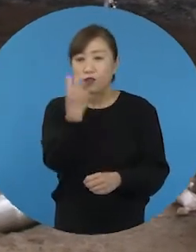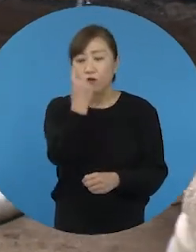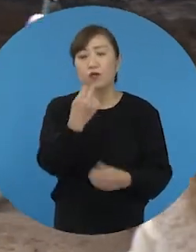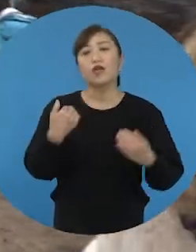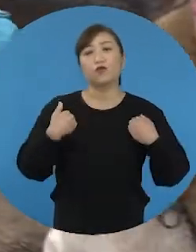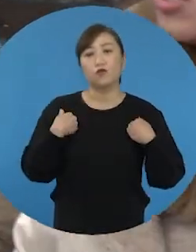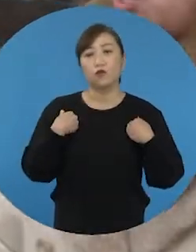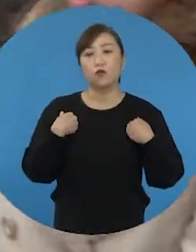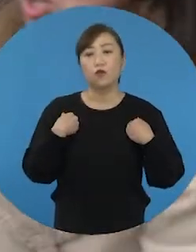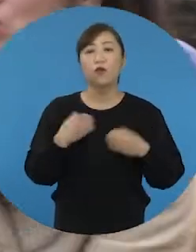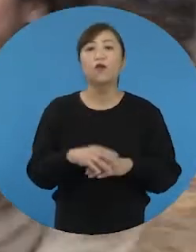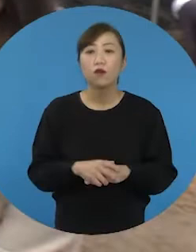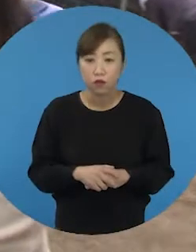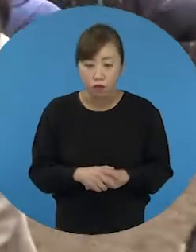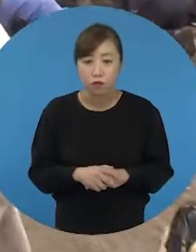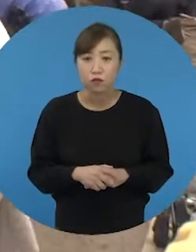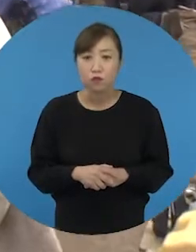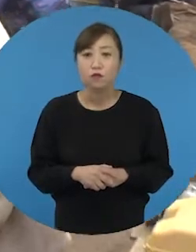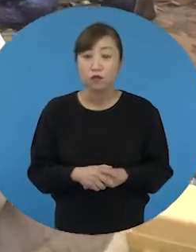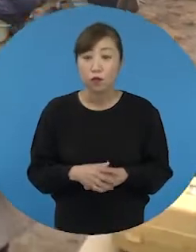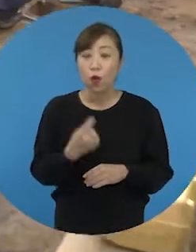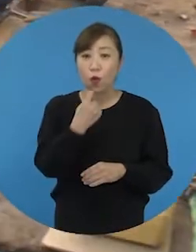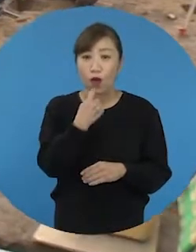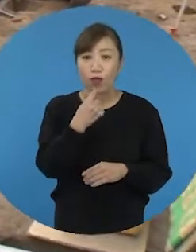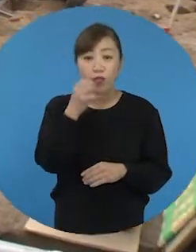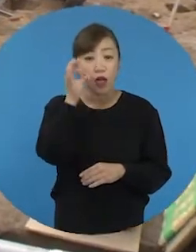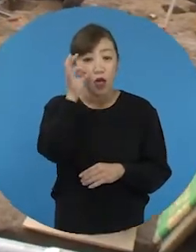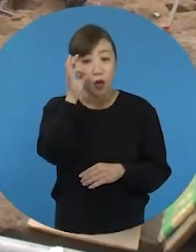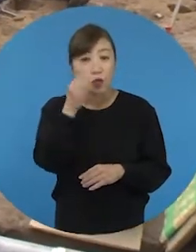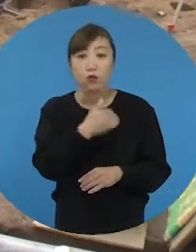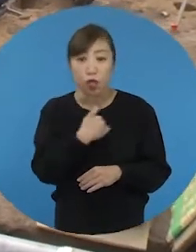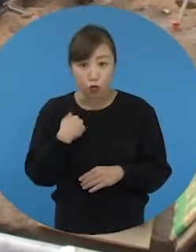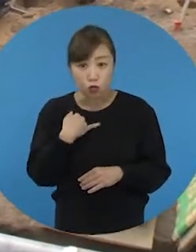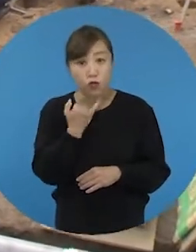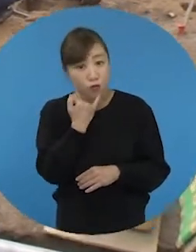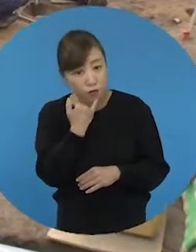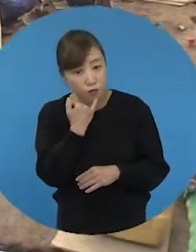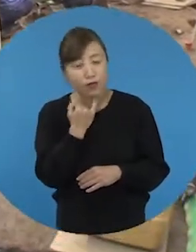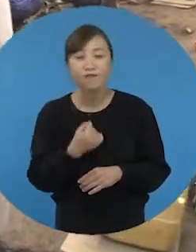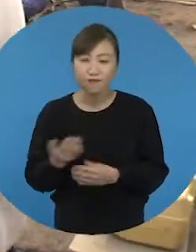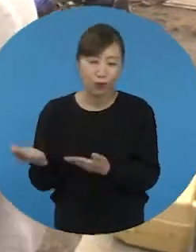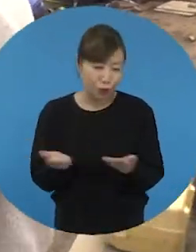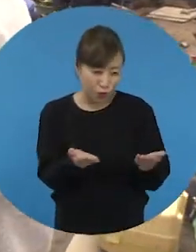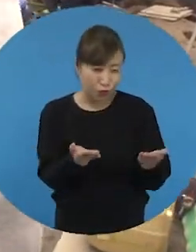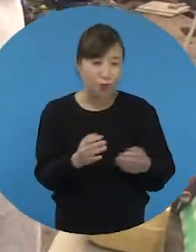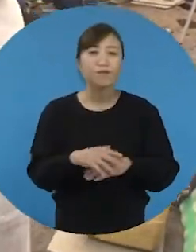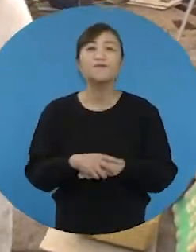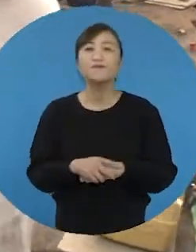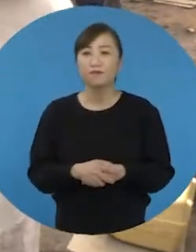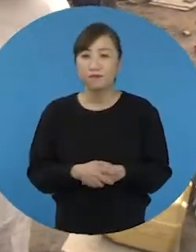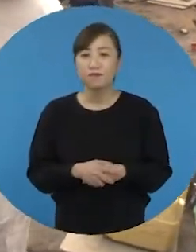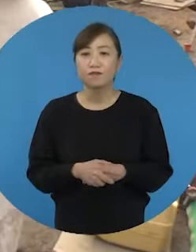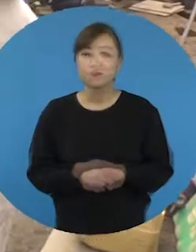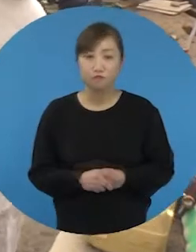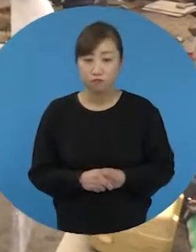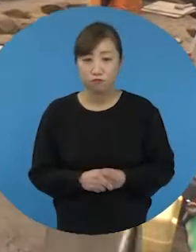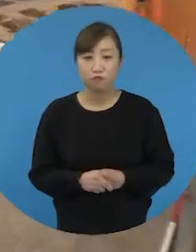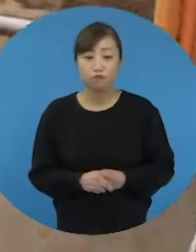。 そうなんですね。実際にこういろいろ見せていただくことって可能ですか。 はい、 あ、どうぞ。はい、お願いします。